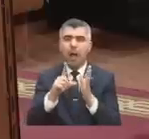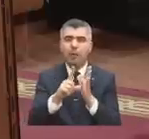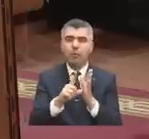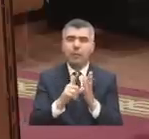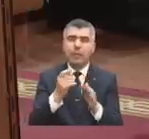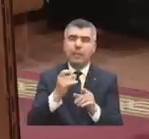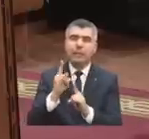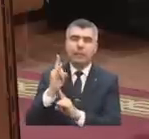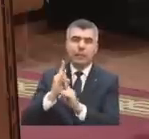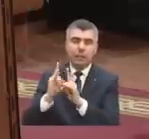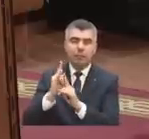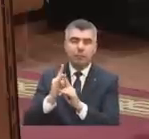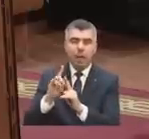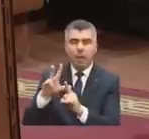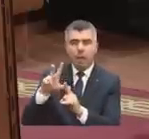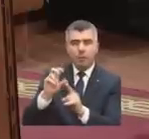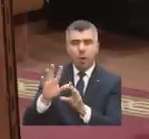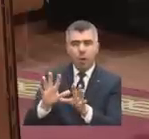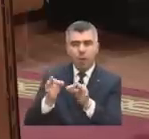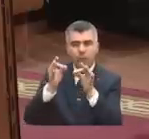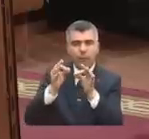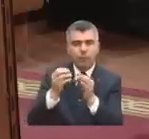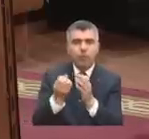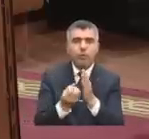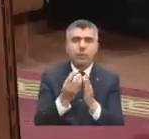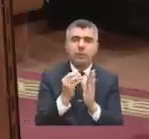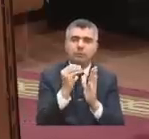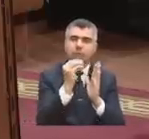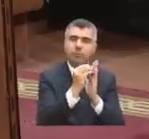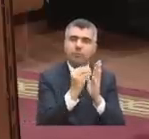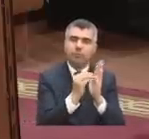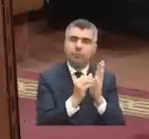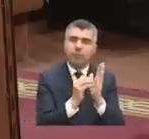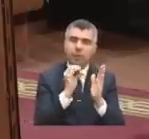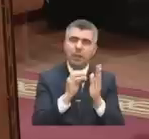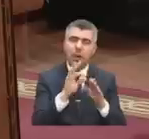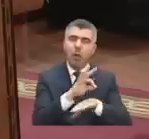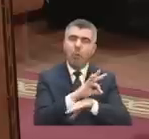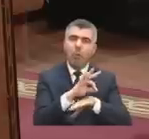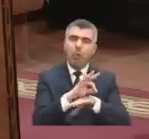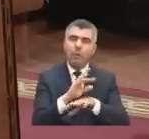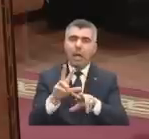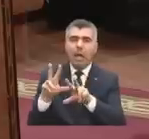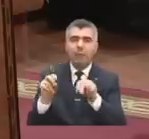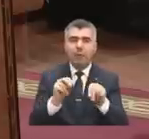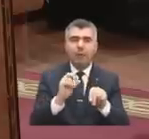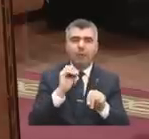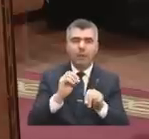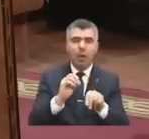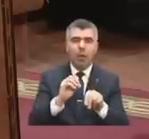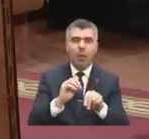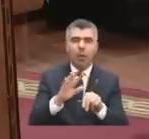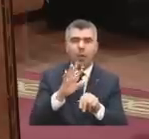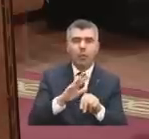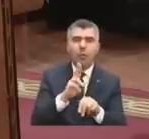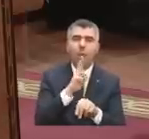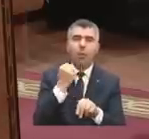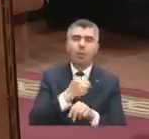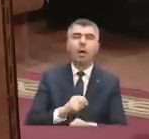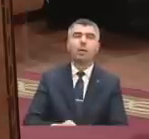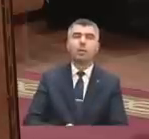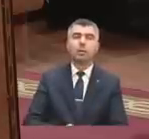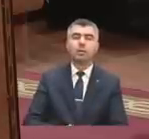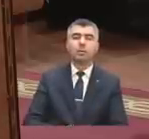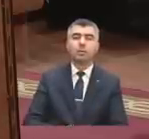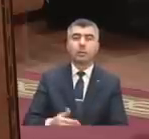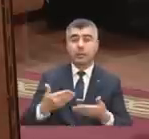والواجبات والضمانات على غرار ما هو مطبق بالنسبه لموظفي الدوله هذه